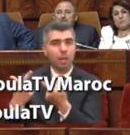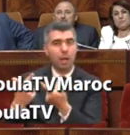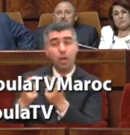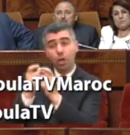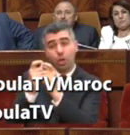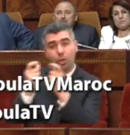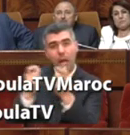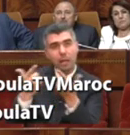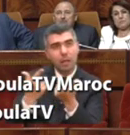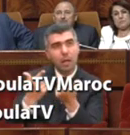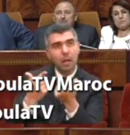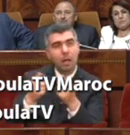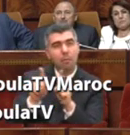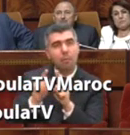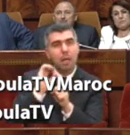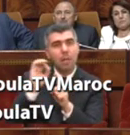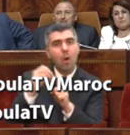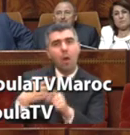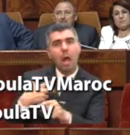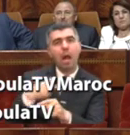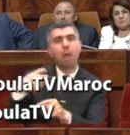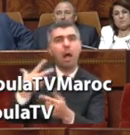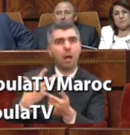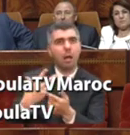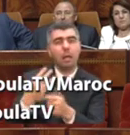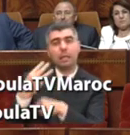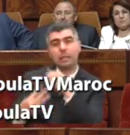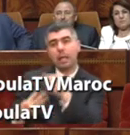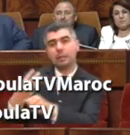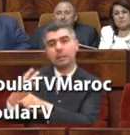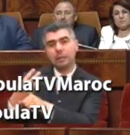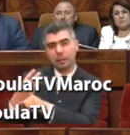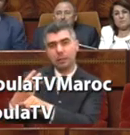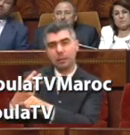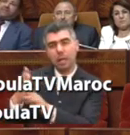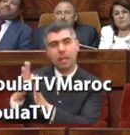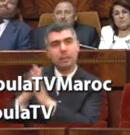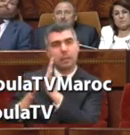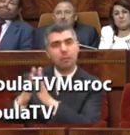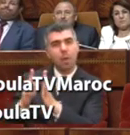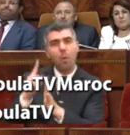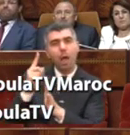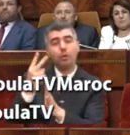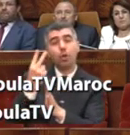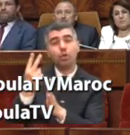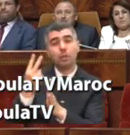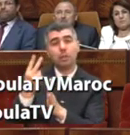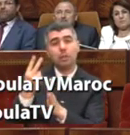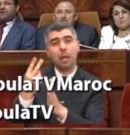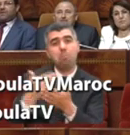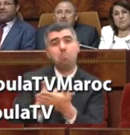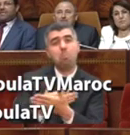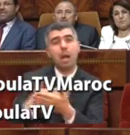هي اللي عندها الربح. هاد ثلاث سنين اللي فات سيد الوزير 21 مليار مشات للشعب